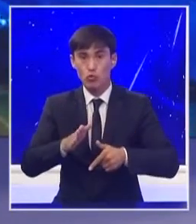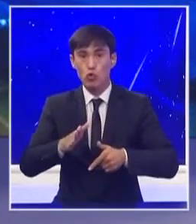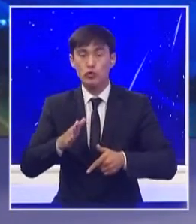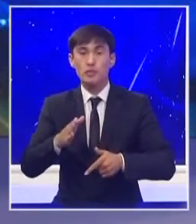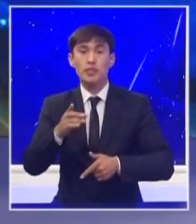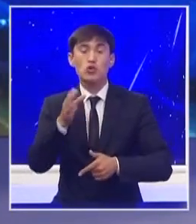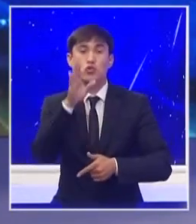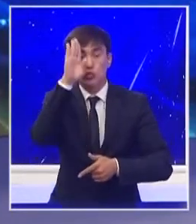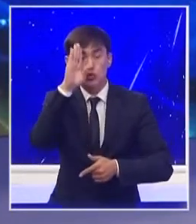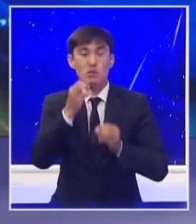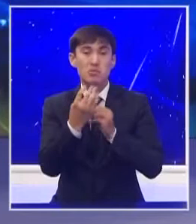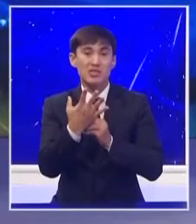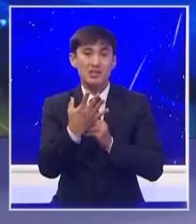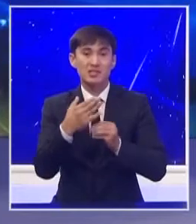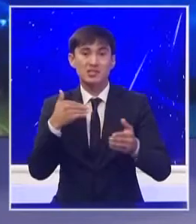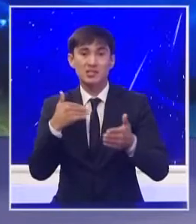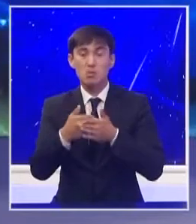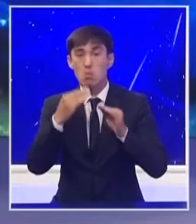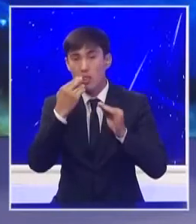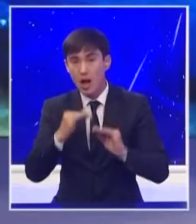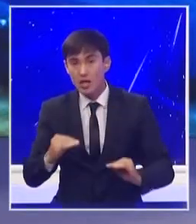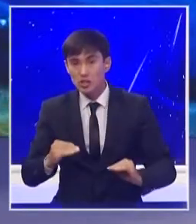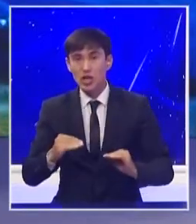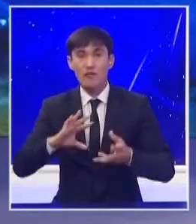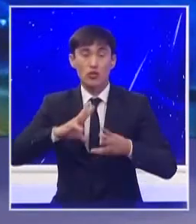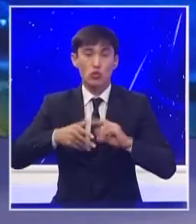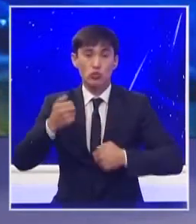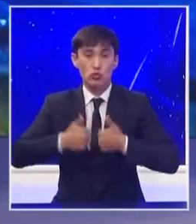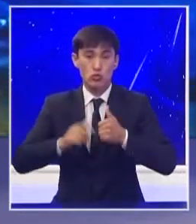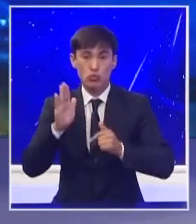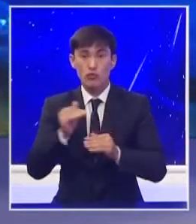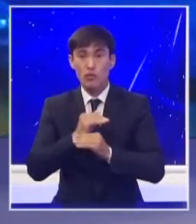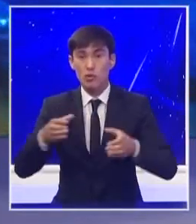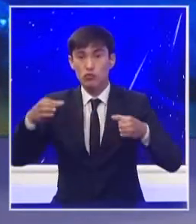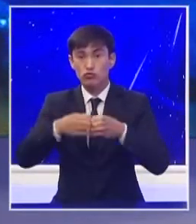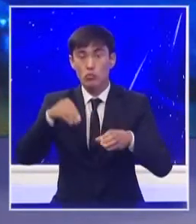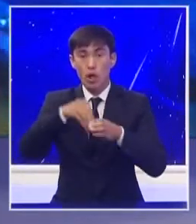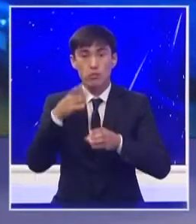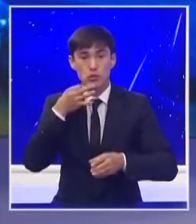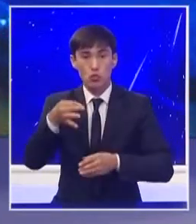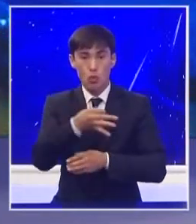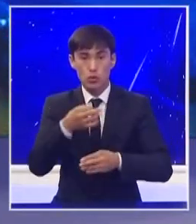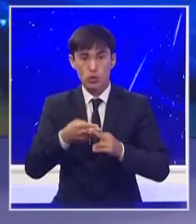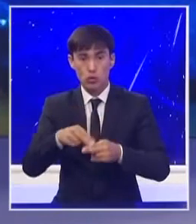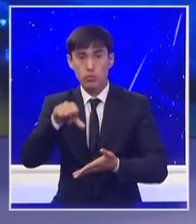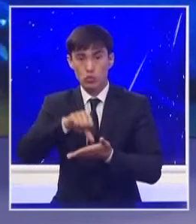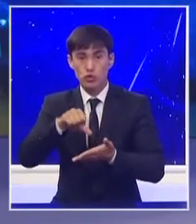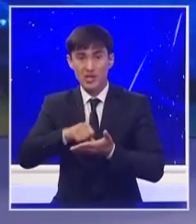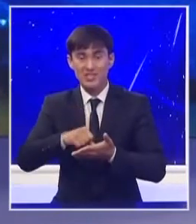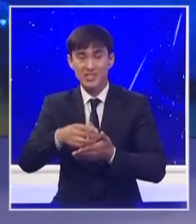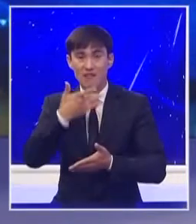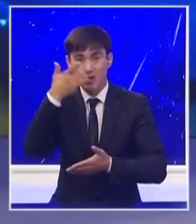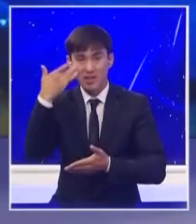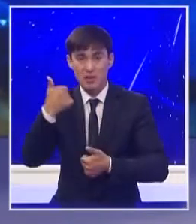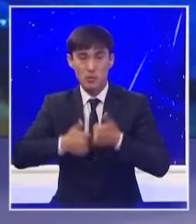нем борются юноши от 15 лет и младше. По итогам турнира будет сформирована сборная Алматинской области, которая примет участие в